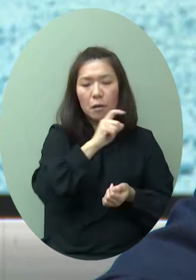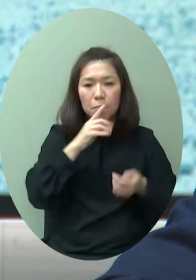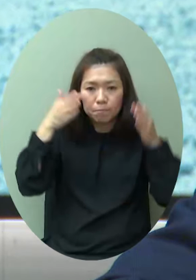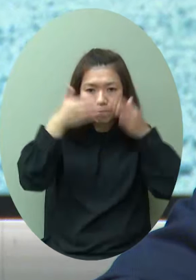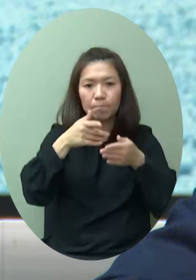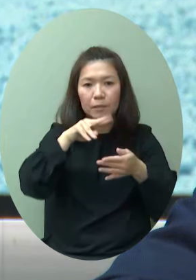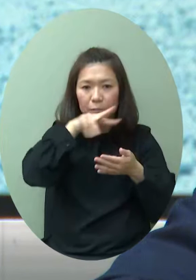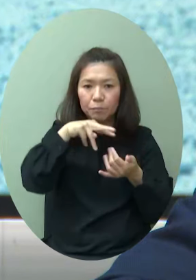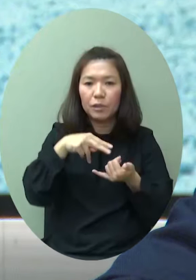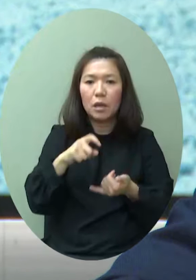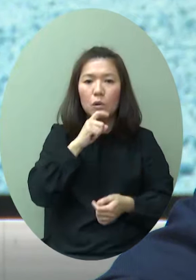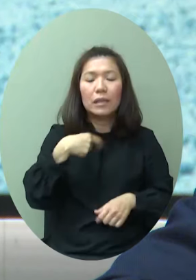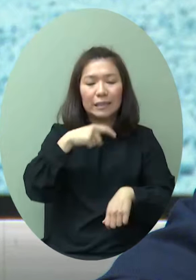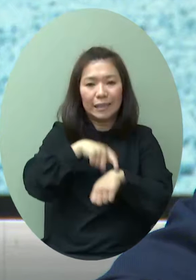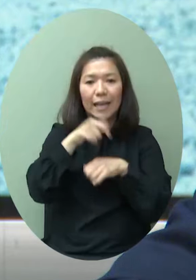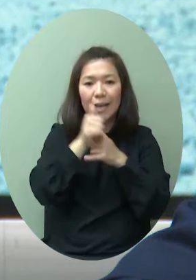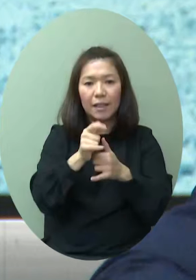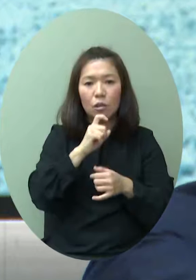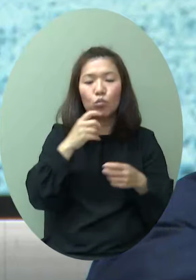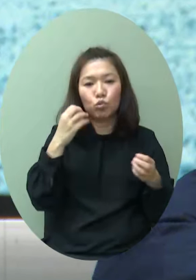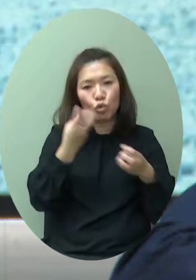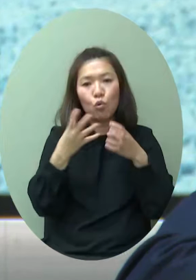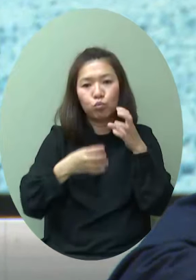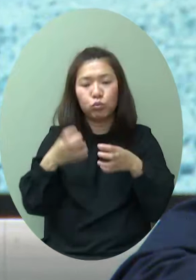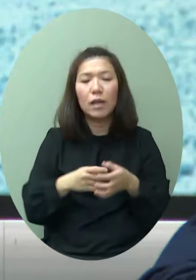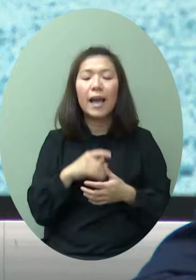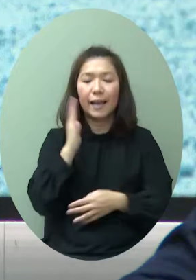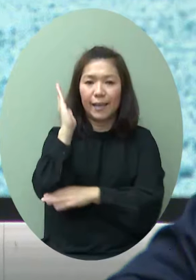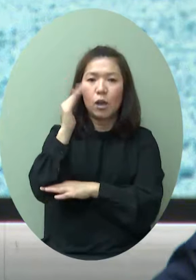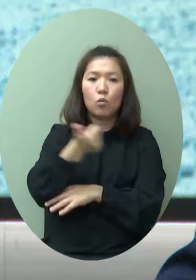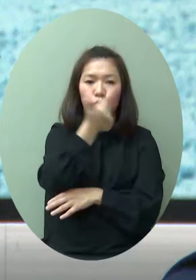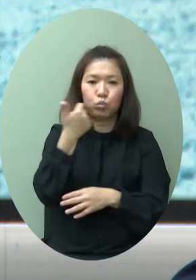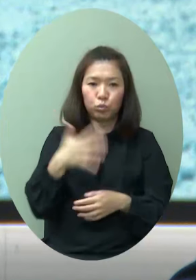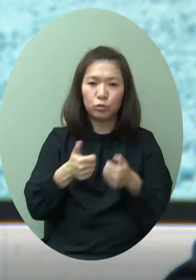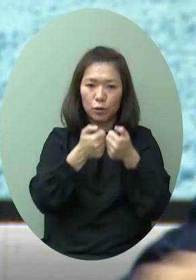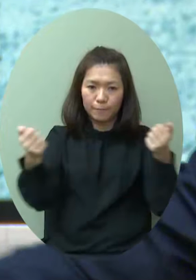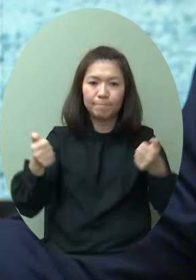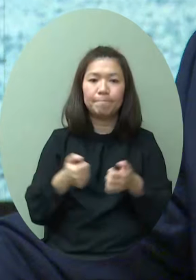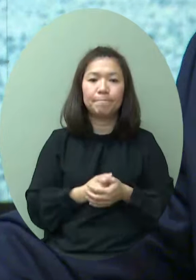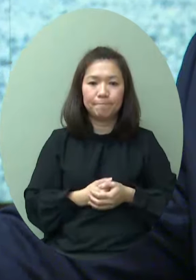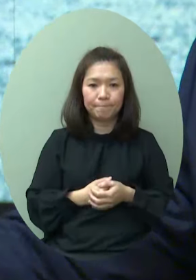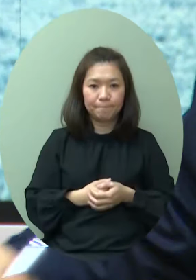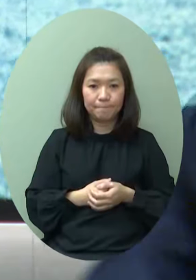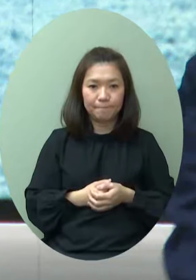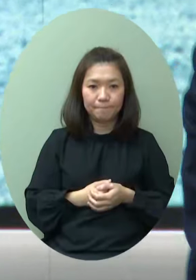埋會在適時再進行討論。 好，記者會到這裡結束了，多謝大家。